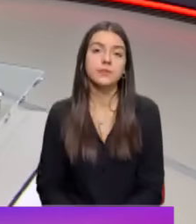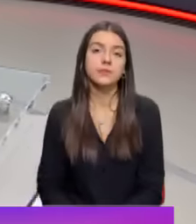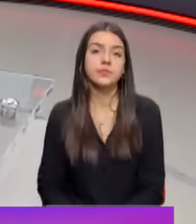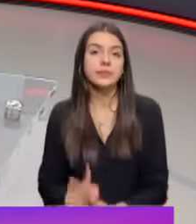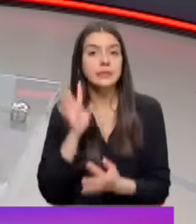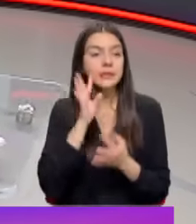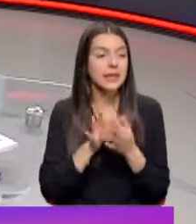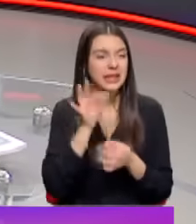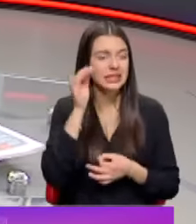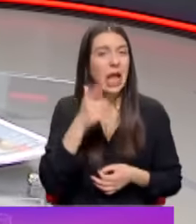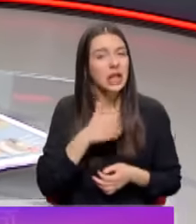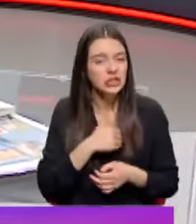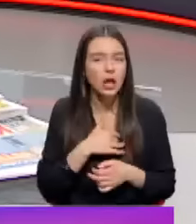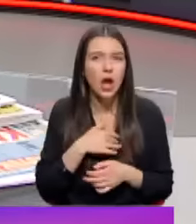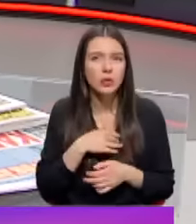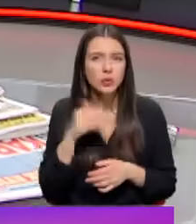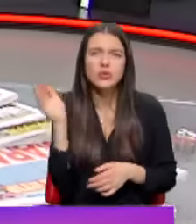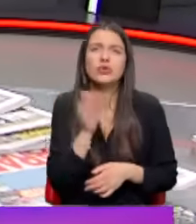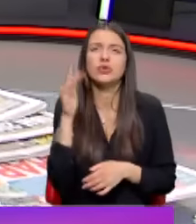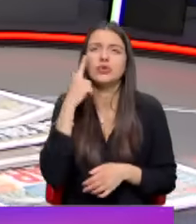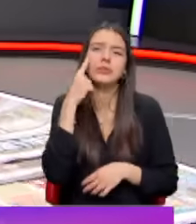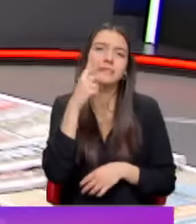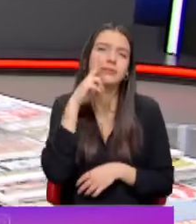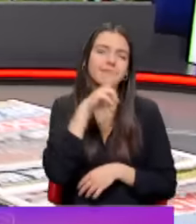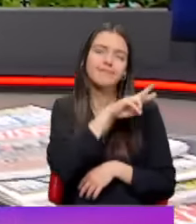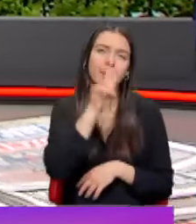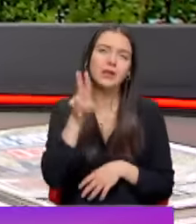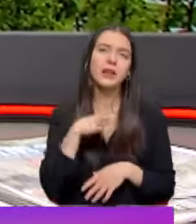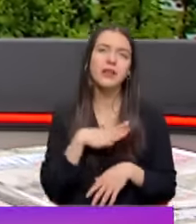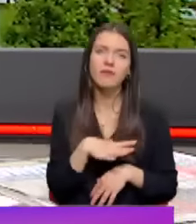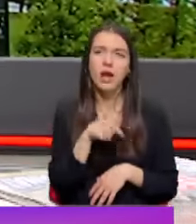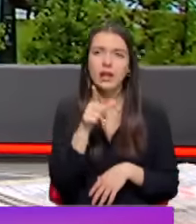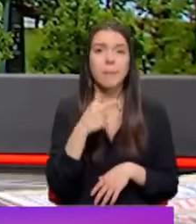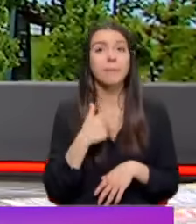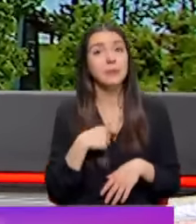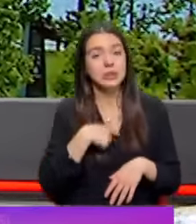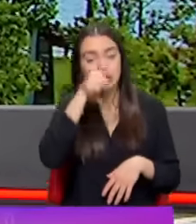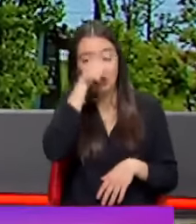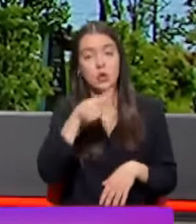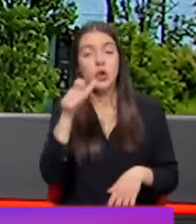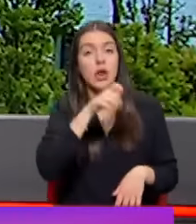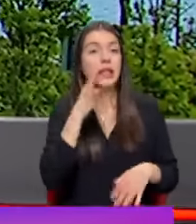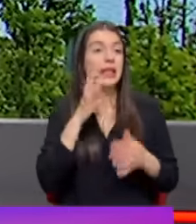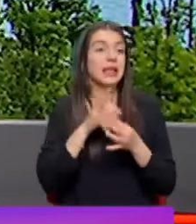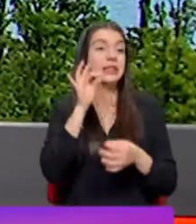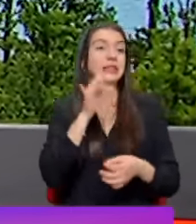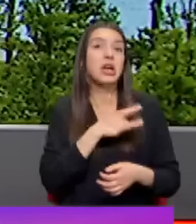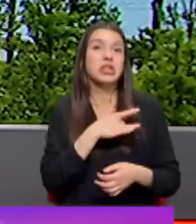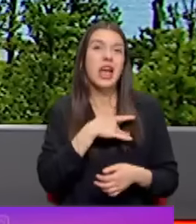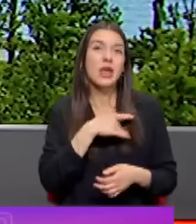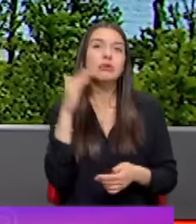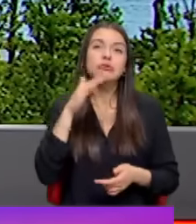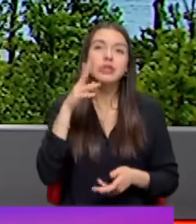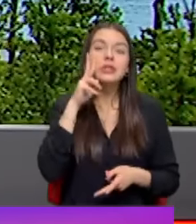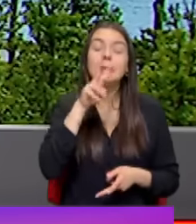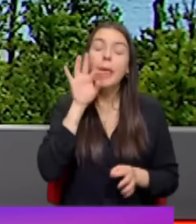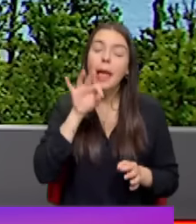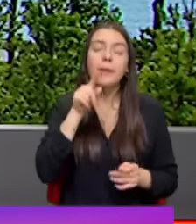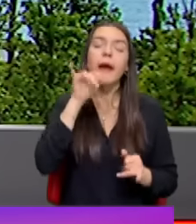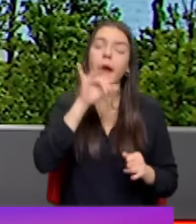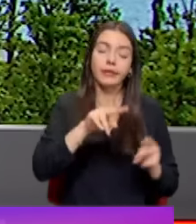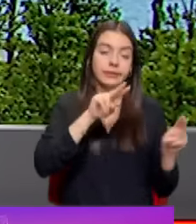İnsan canının ucuz olduğu bir manzara daha izlettik size. Sanki bizim ülkemizde yeterince yokmuş gibi diyebilirsiniz ama yaşananları